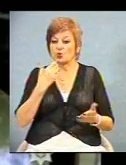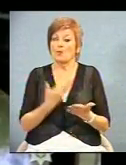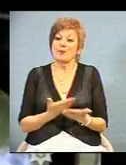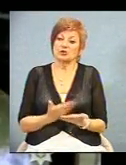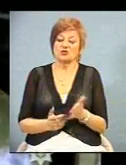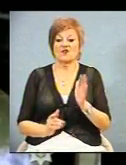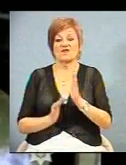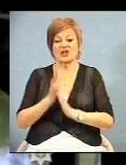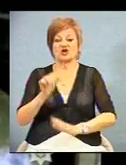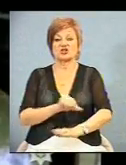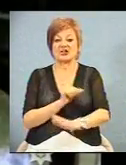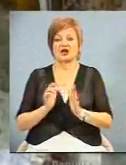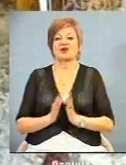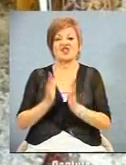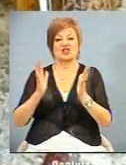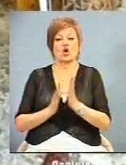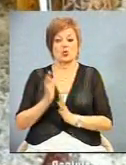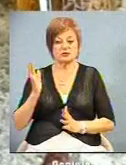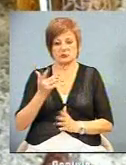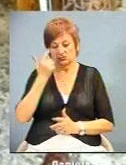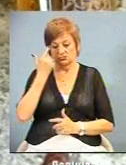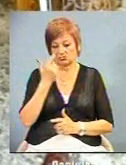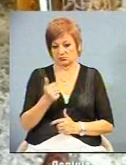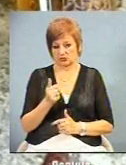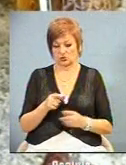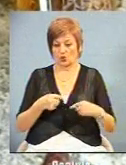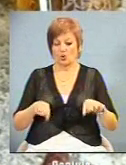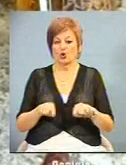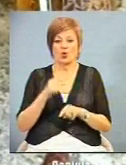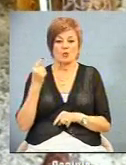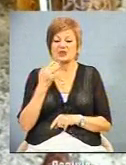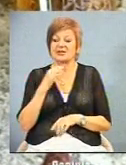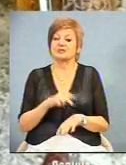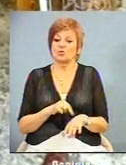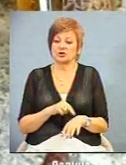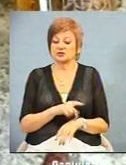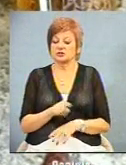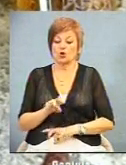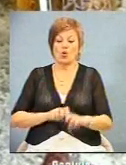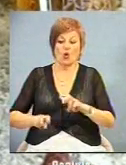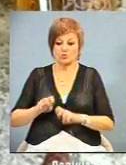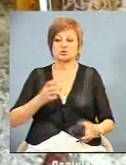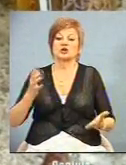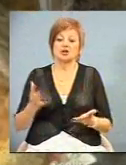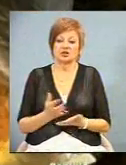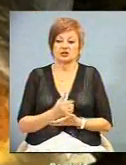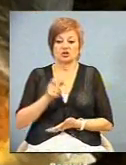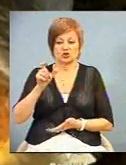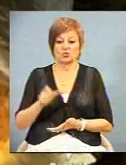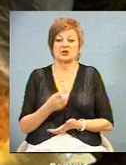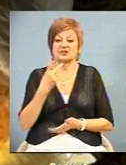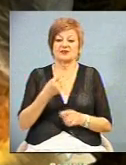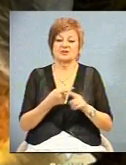у вирощуванні наркомісних рослин, повідомляє відділ комунікацій обласної нацполіції. В ході обшуку поліцейські вилучили у громадянина